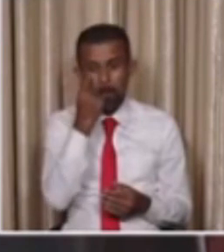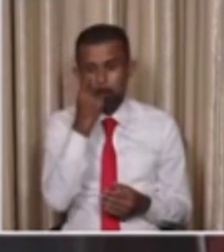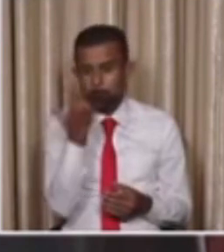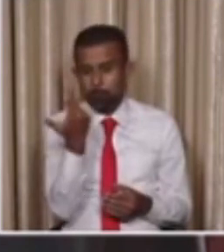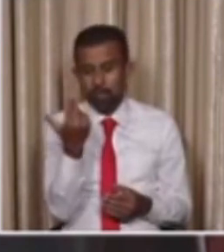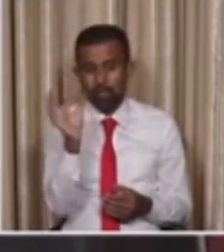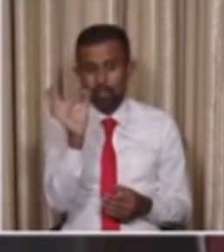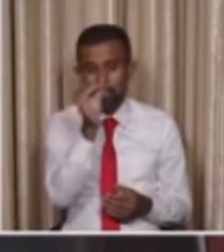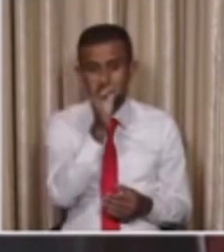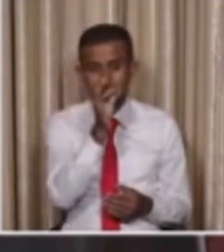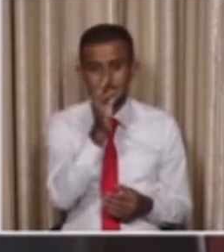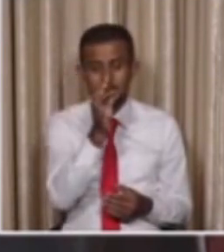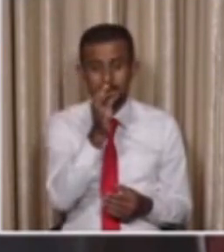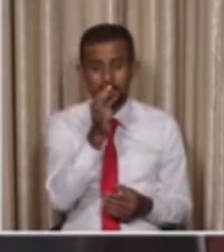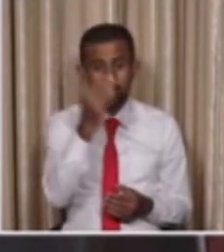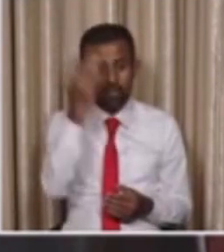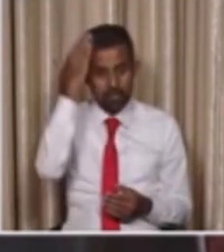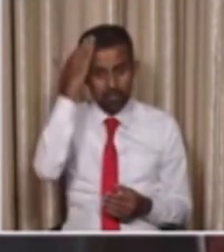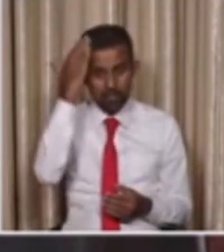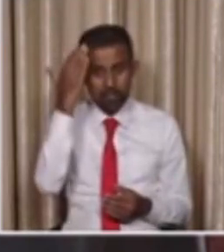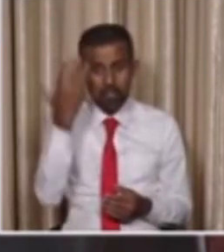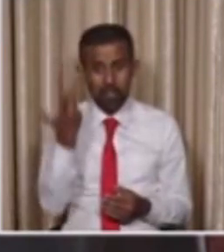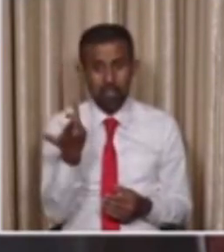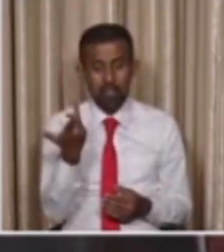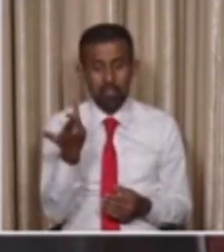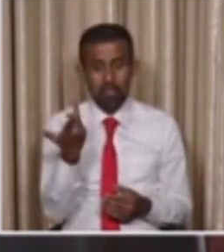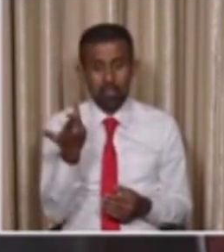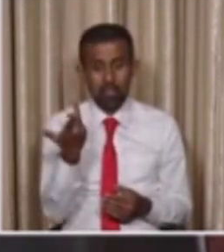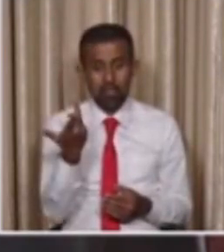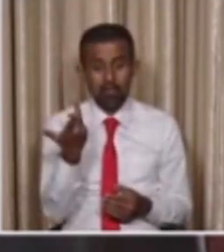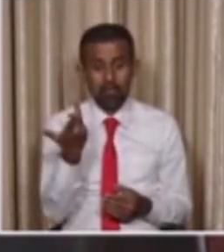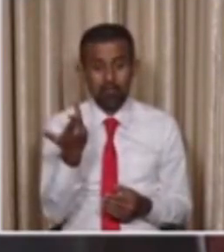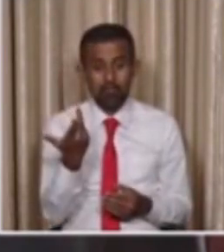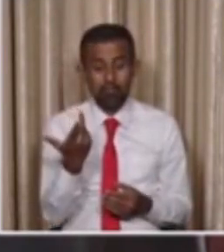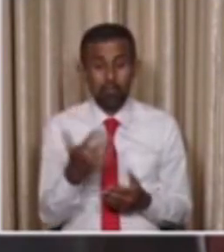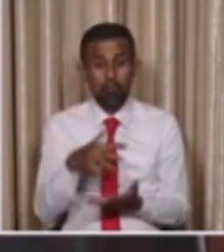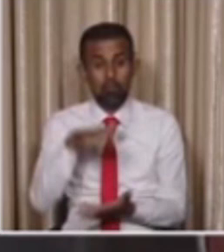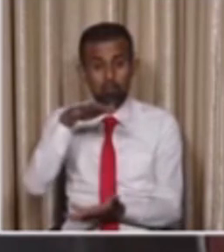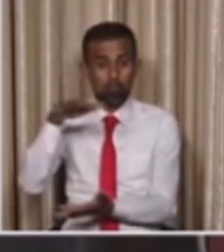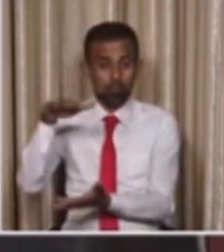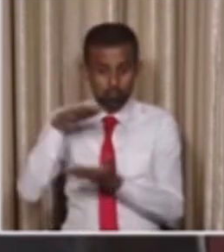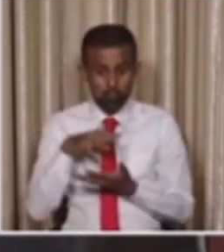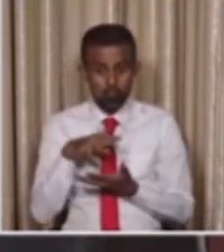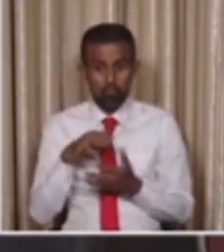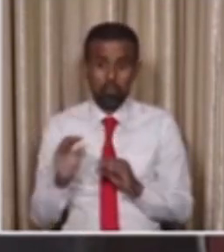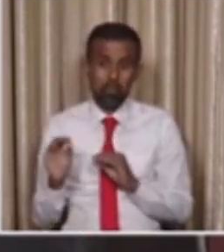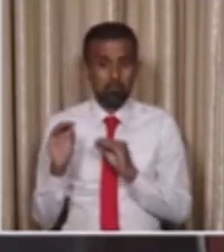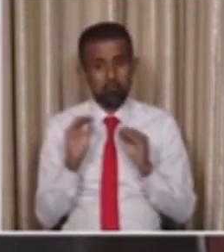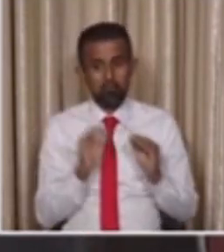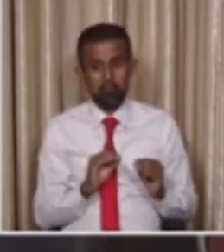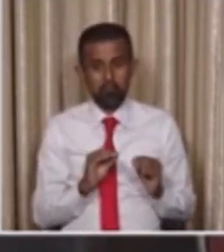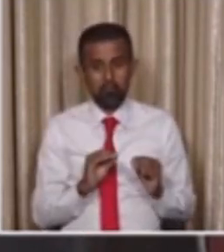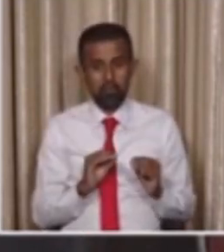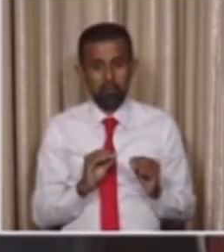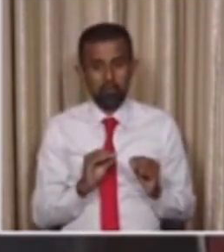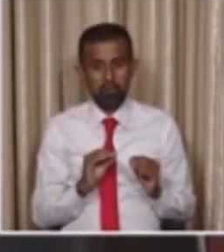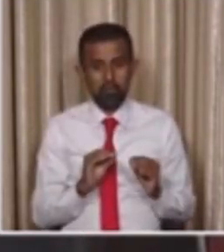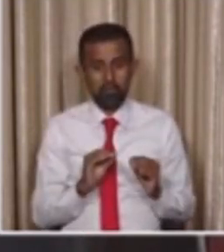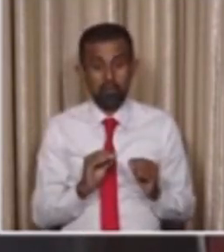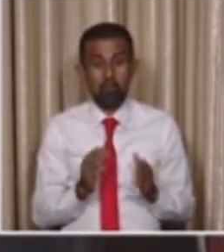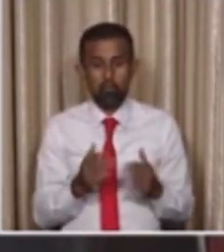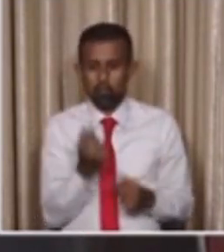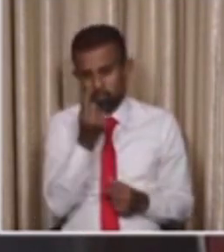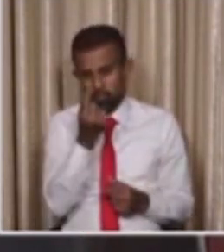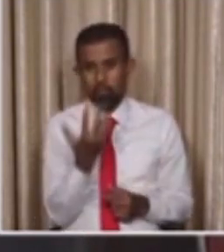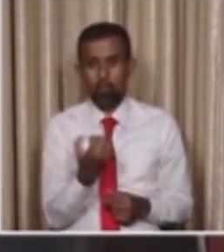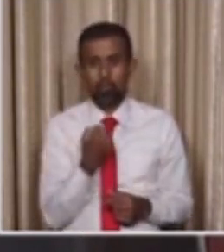සතෙක්. එයාගේ තෙල් මන්දක් නැහැ. හැබැයි හත්පට්ටෙම හොයලා දුන්නත් එයා ඊට පස්සේ කියනවා හත්පට්ටි හරි හත්පට්ටි දින තව පොඩ්ඩක්